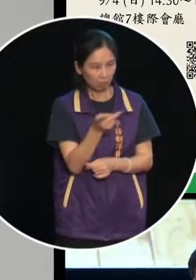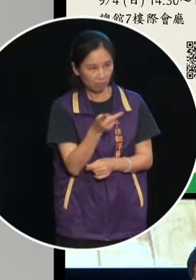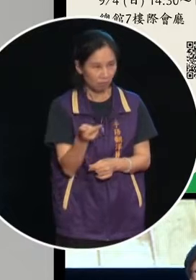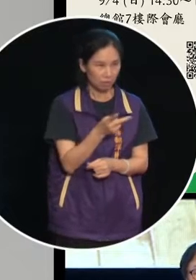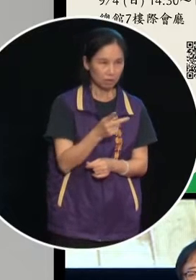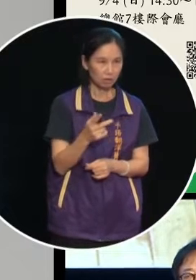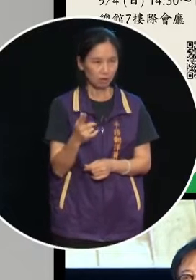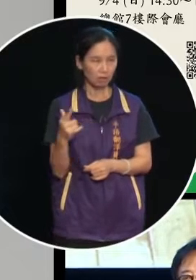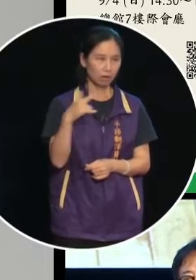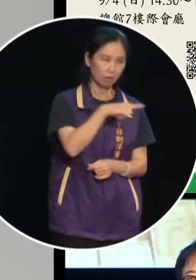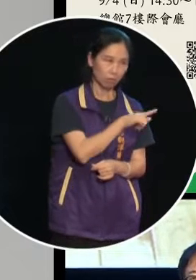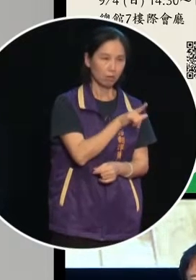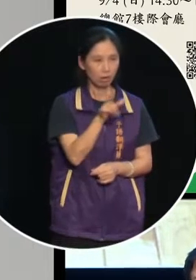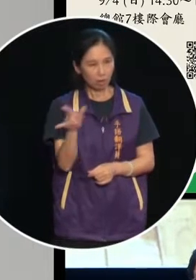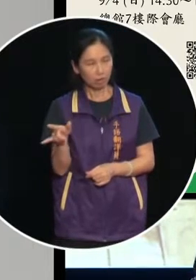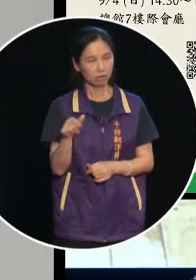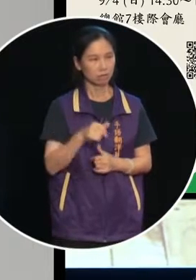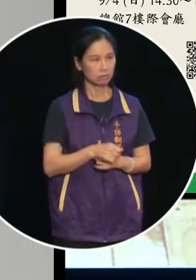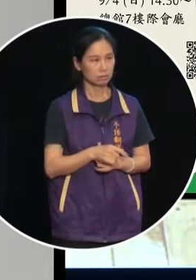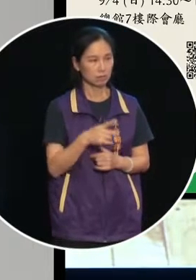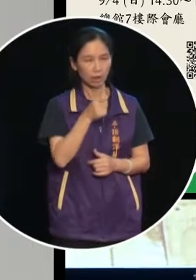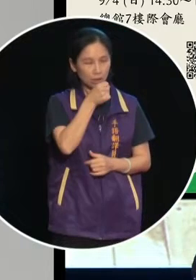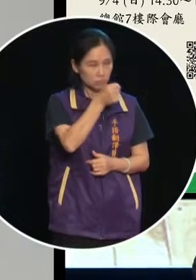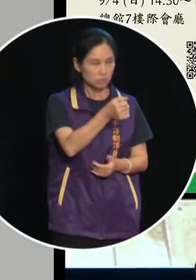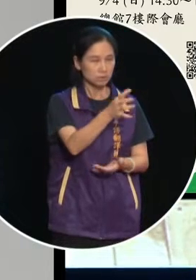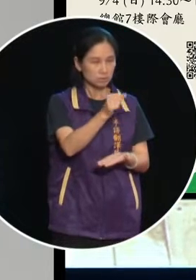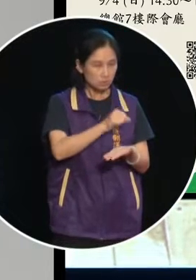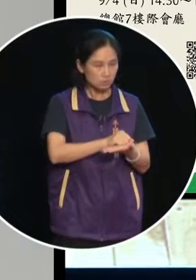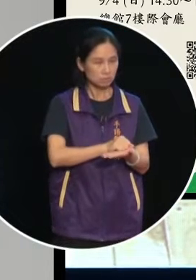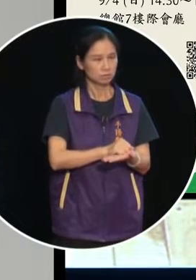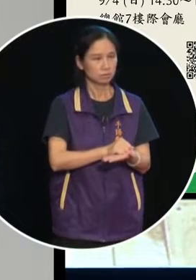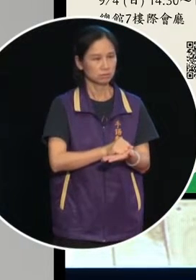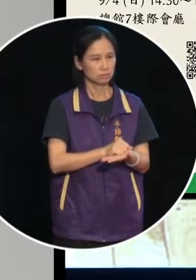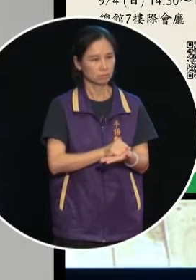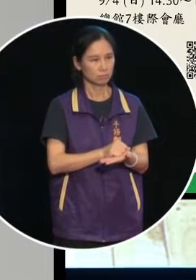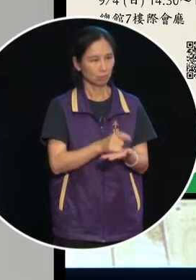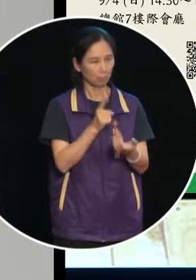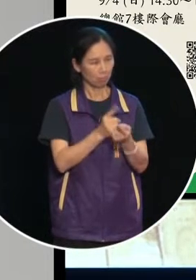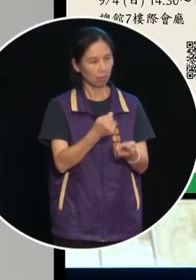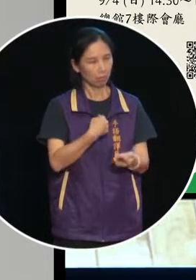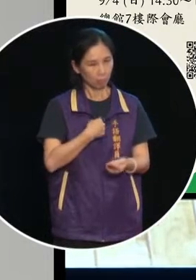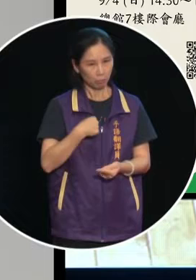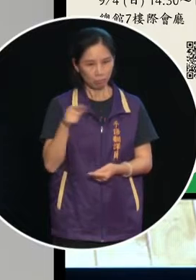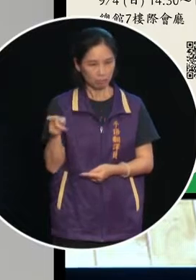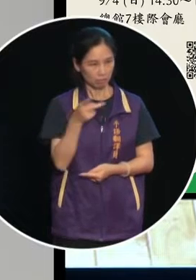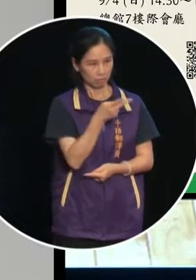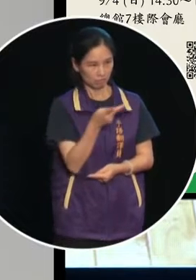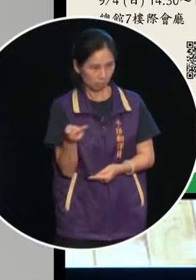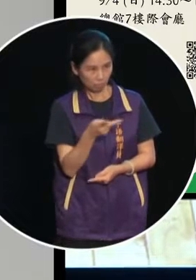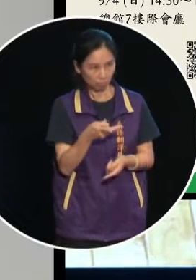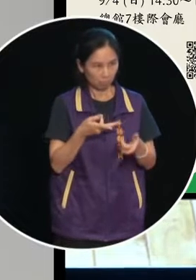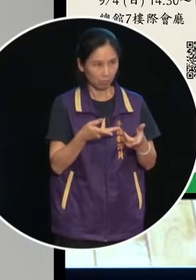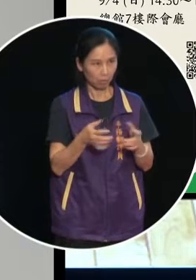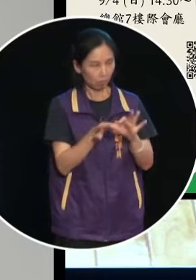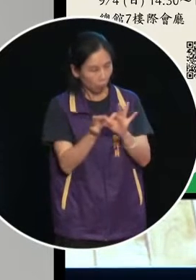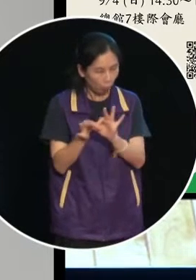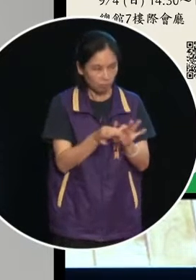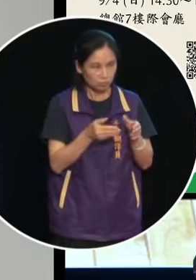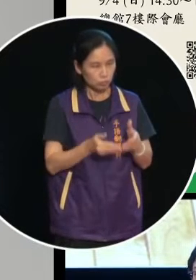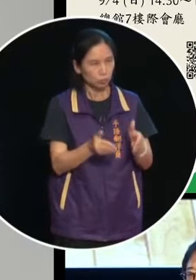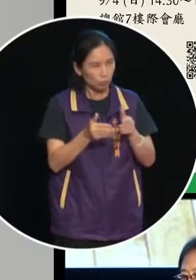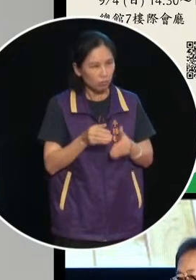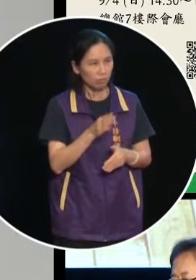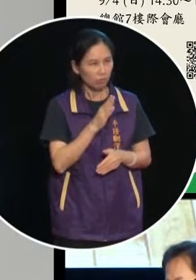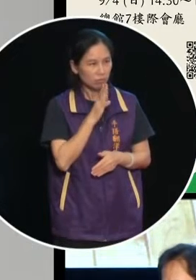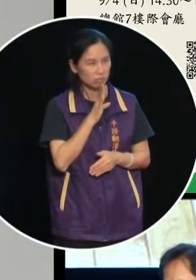来来去去的记者作者来说，台日关系的重要性是希望在日本越来越好，越来越提